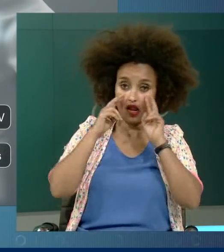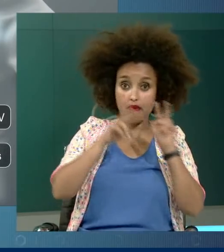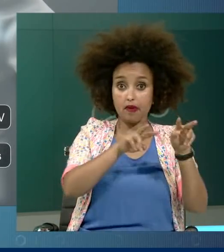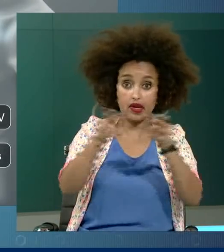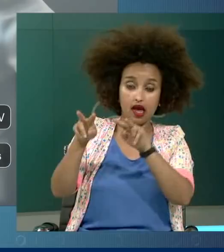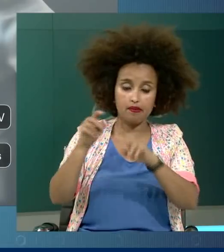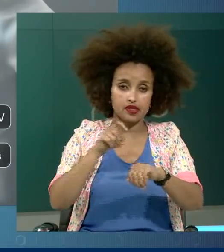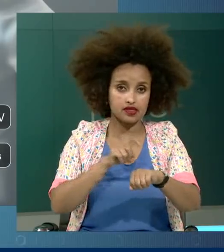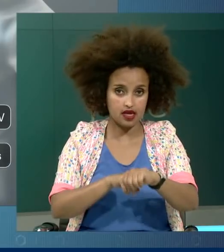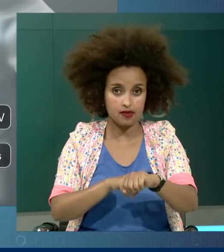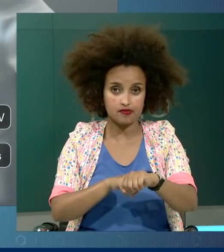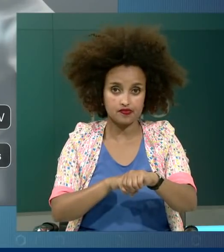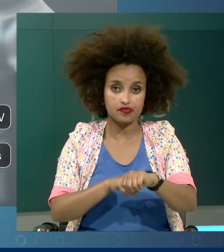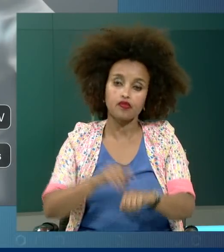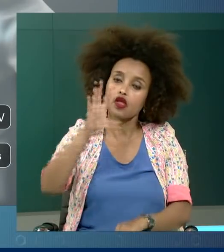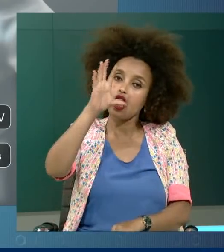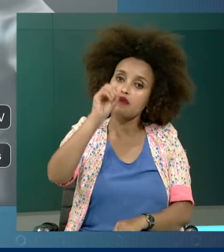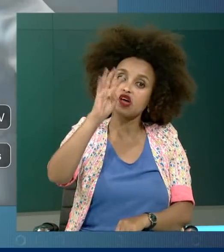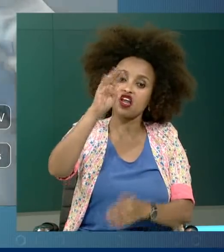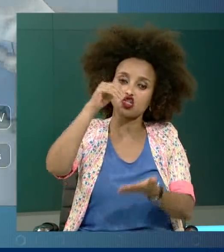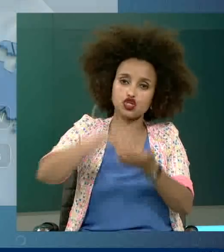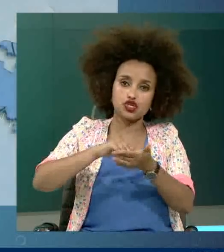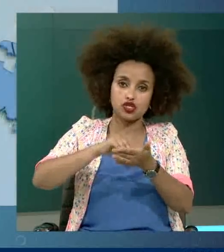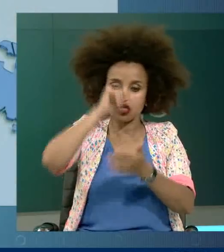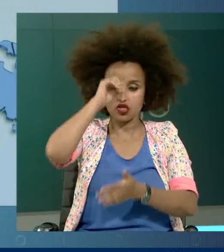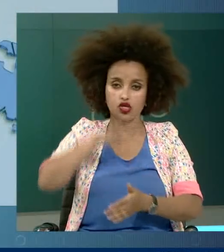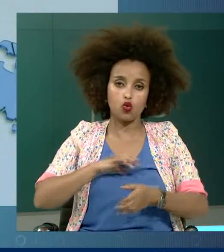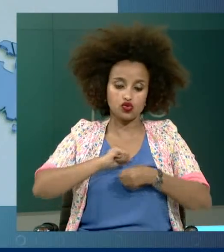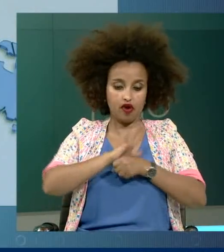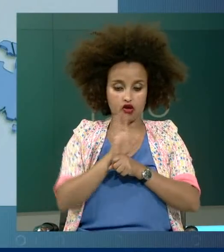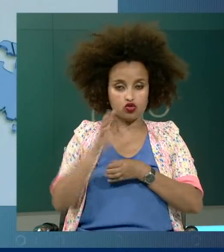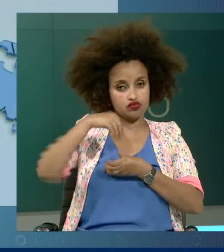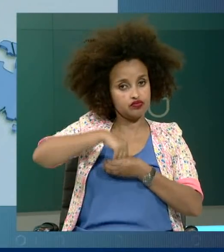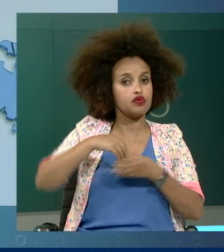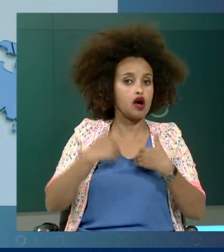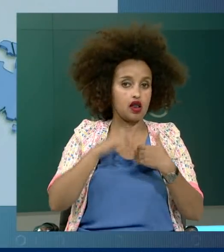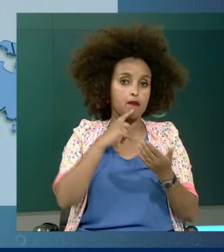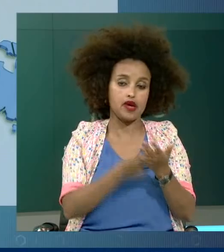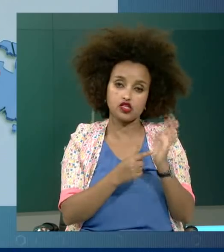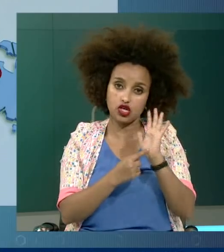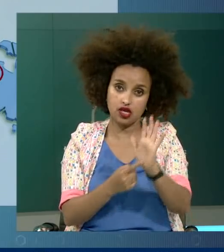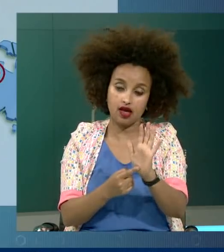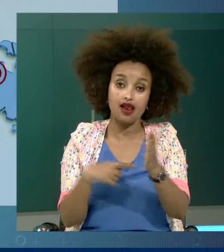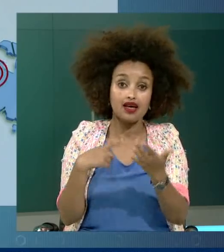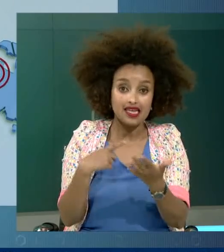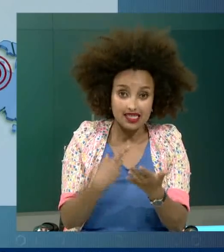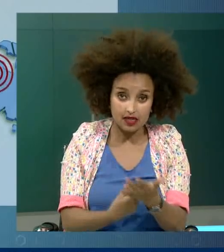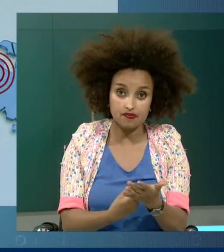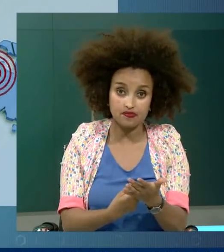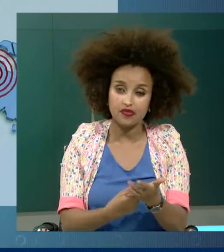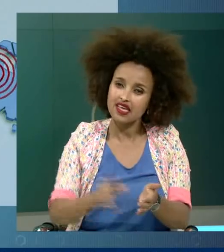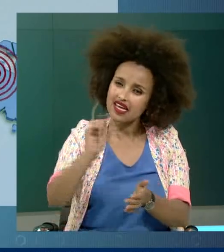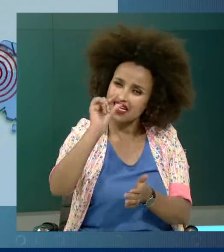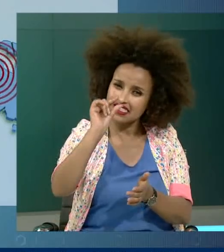በመንመለከተበት ጊዜ ወደ 54000 የሚሆኑ ዜጎች ቫይረሱ እንዳለባቸው መረጃዎቹ ያሳያሉ ይሄም እንግዲህ